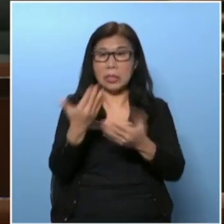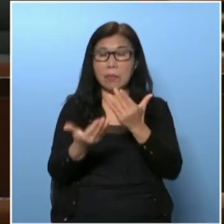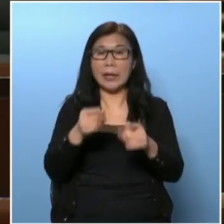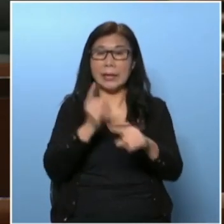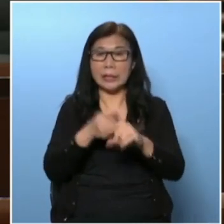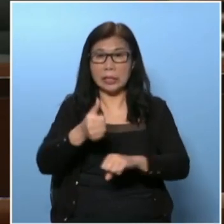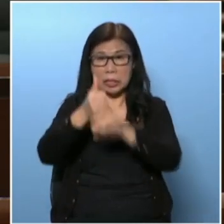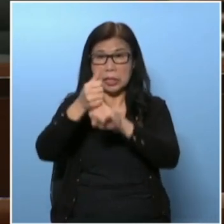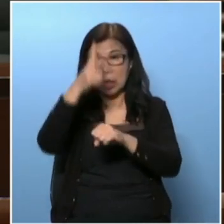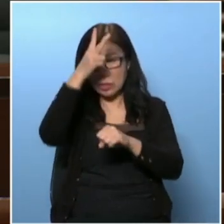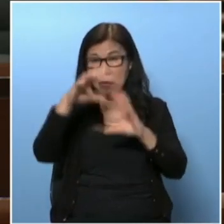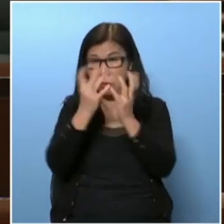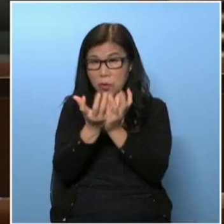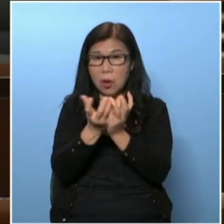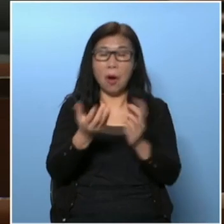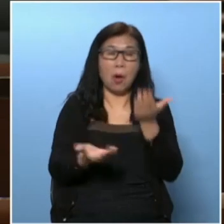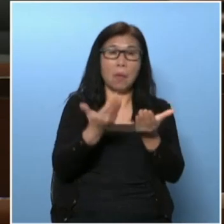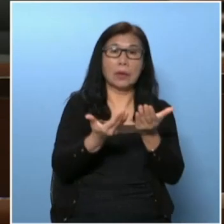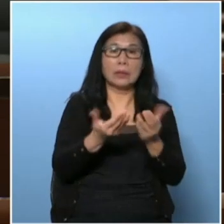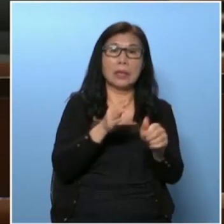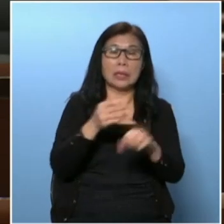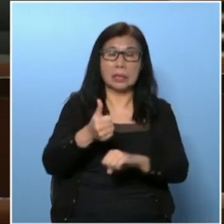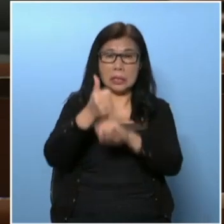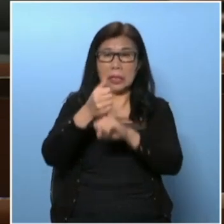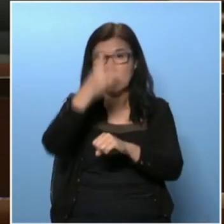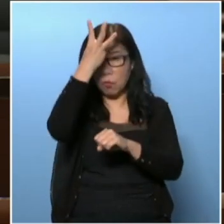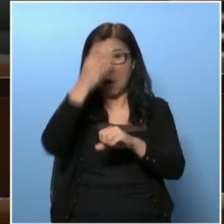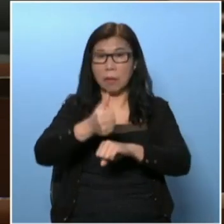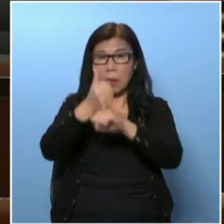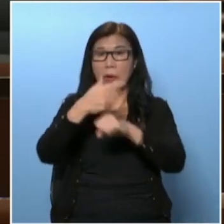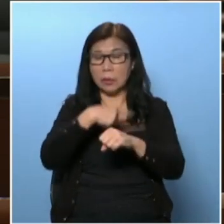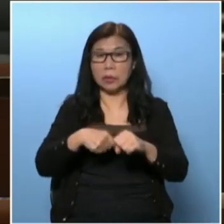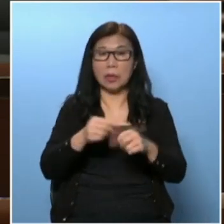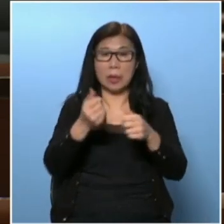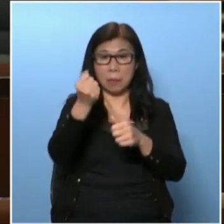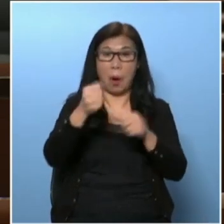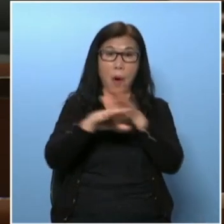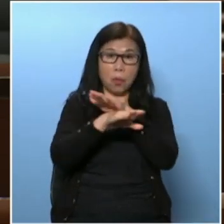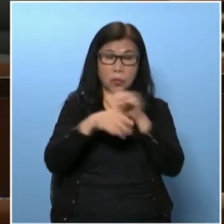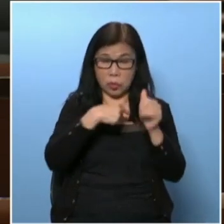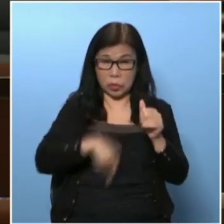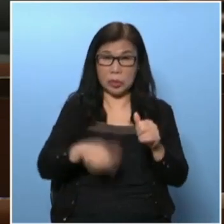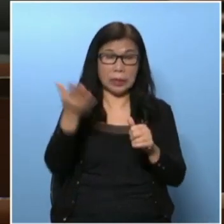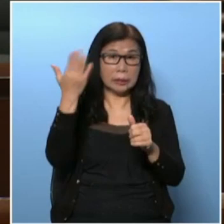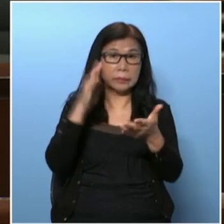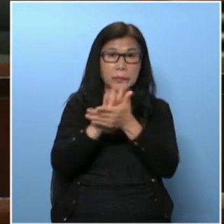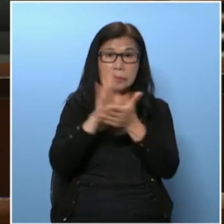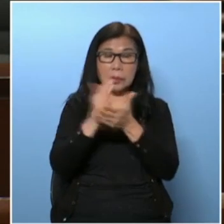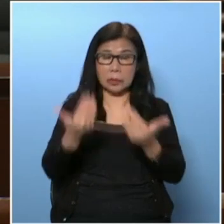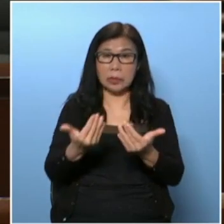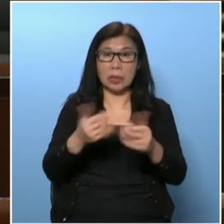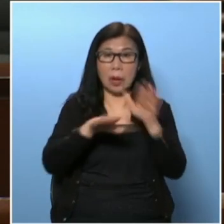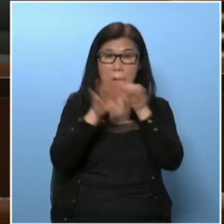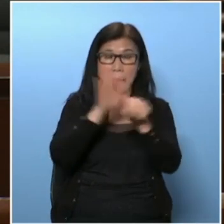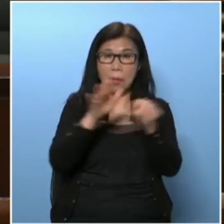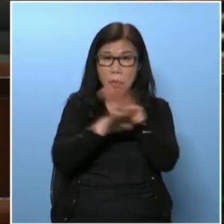你係建制派或者係保皇黨，你都會覺得涂謹申議員佢喺過往喺呢一個保